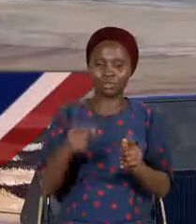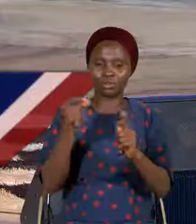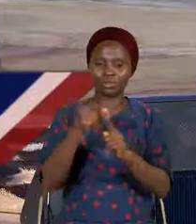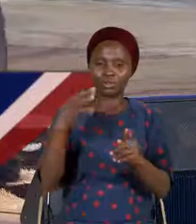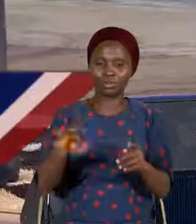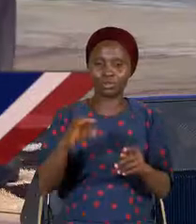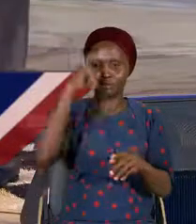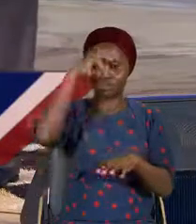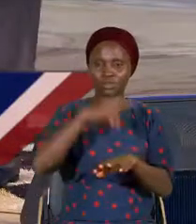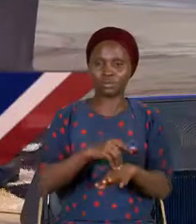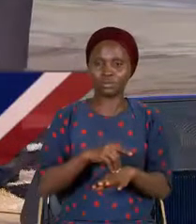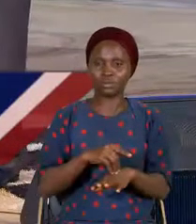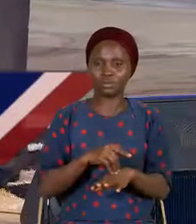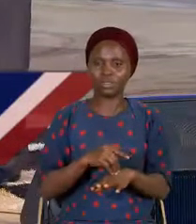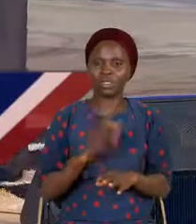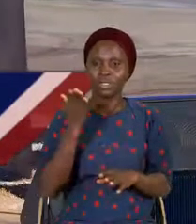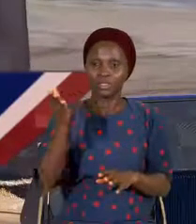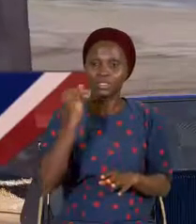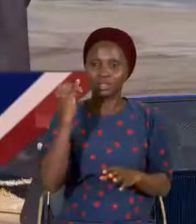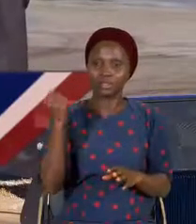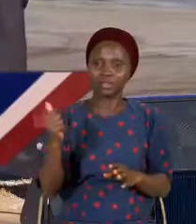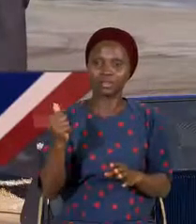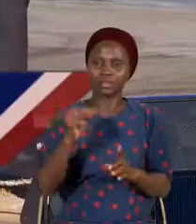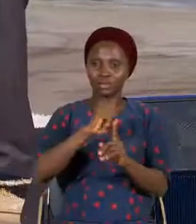Il y a une situation.